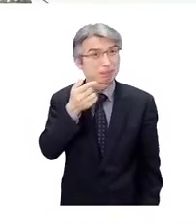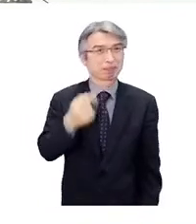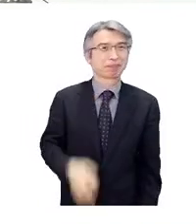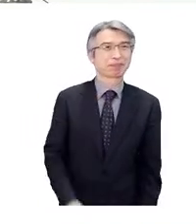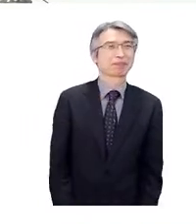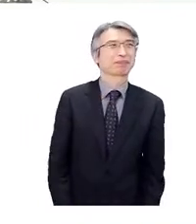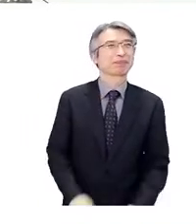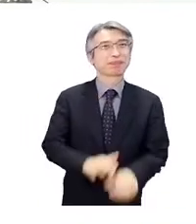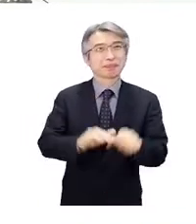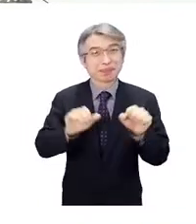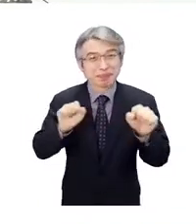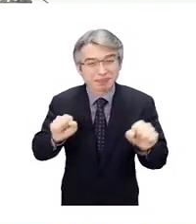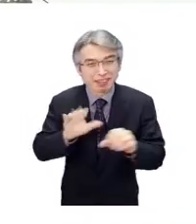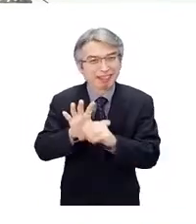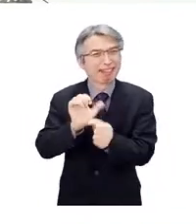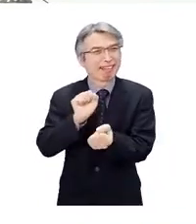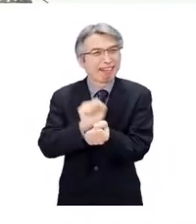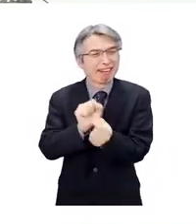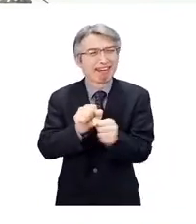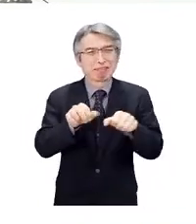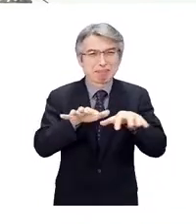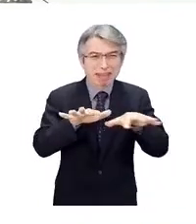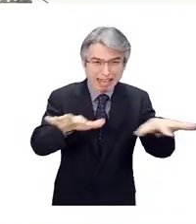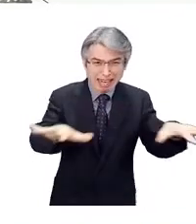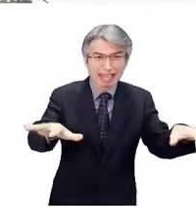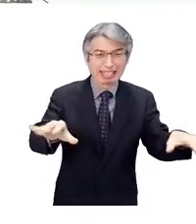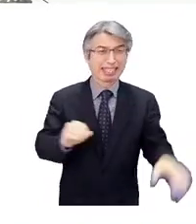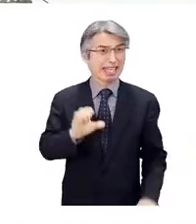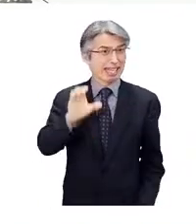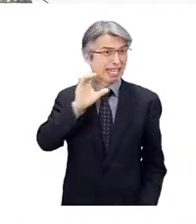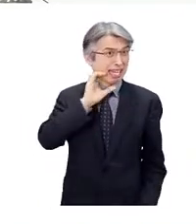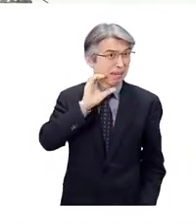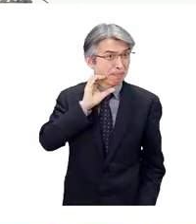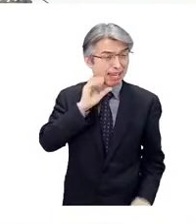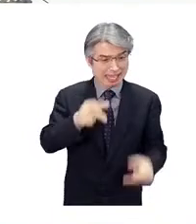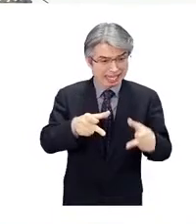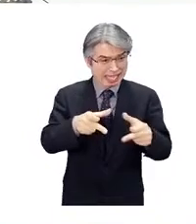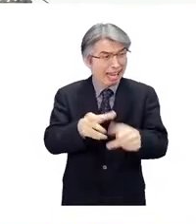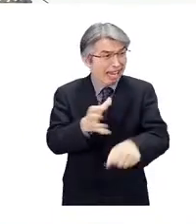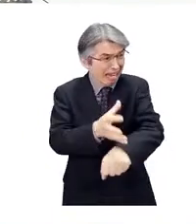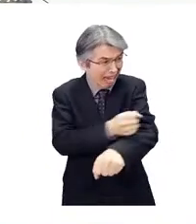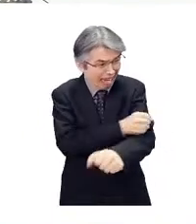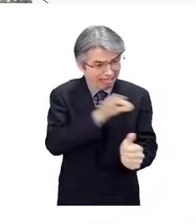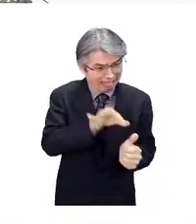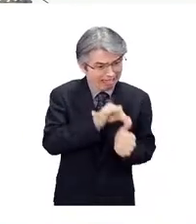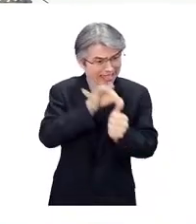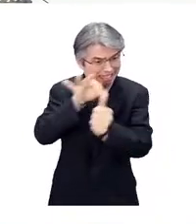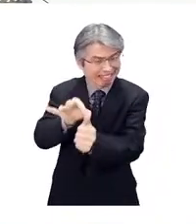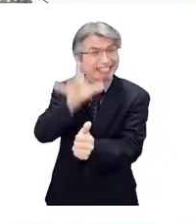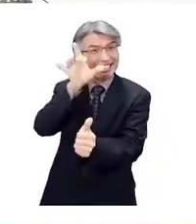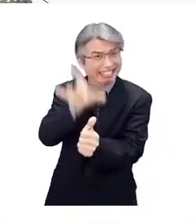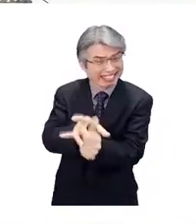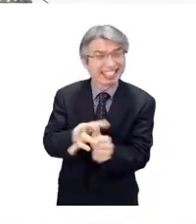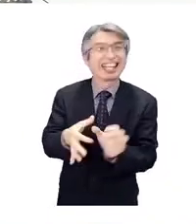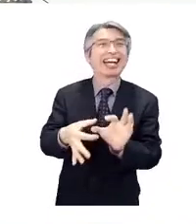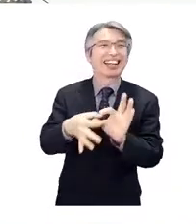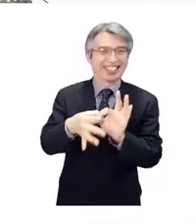안녕하세요. 위드 코로나 시대 중증장애인 채용 카페 지원을 주제로 발표를 진행할 한국장애인개발원 이미영입니다.